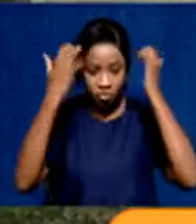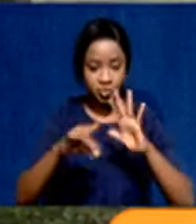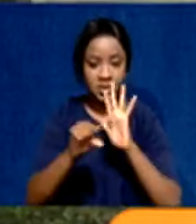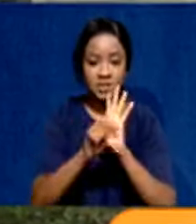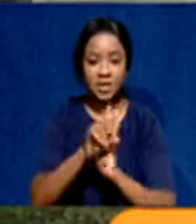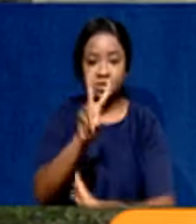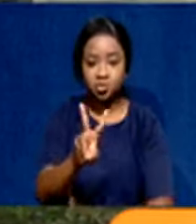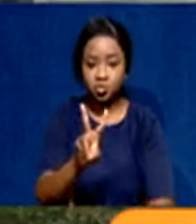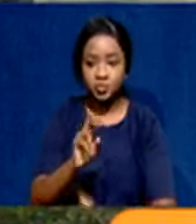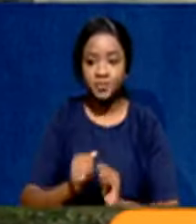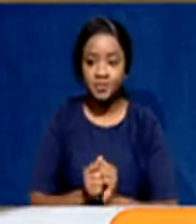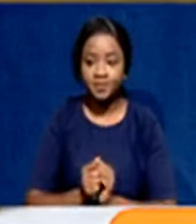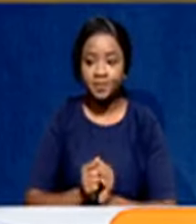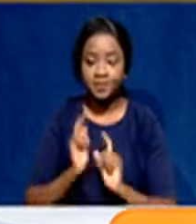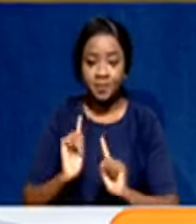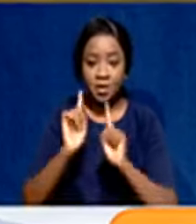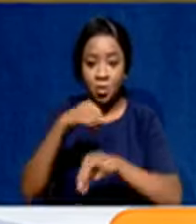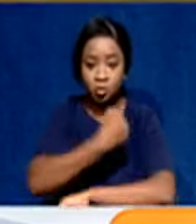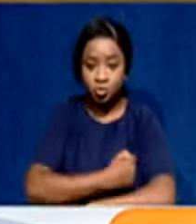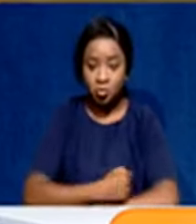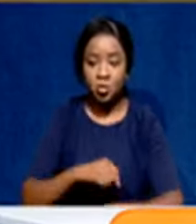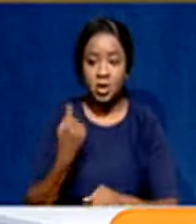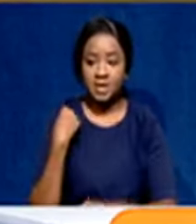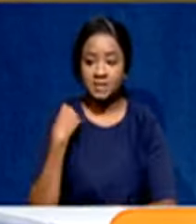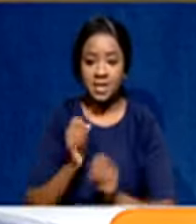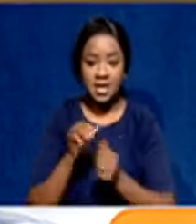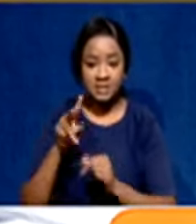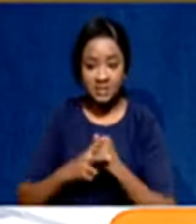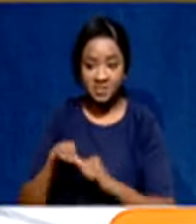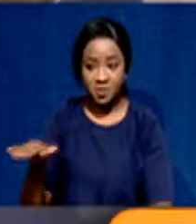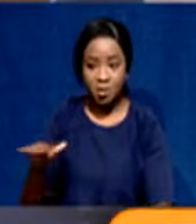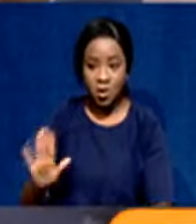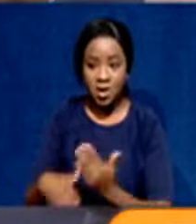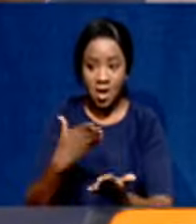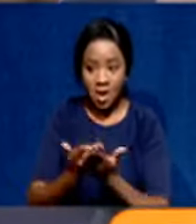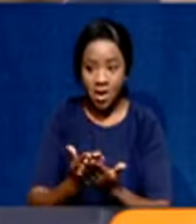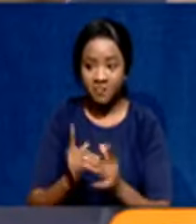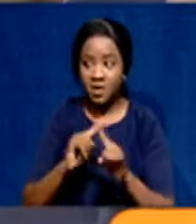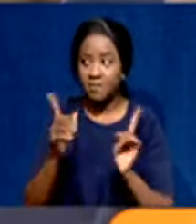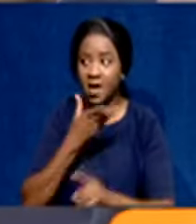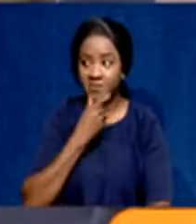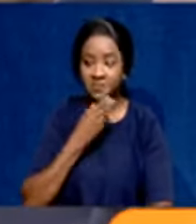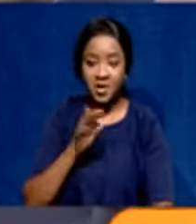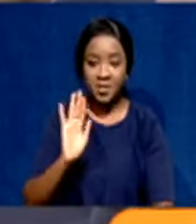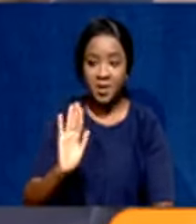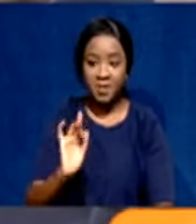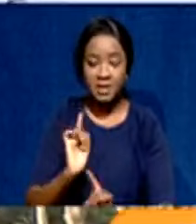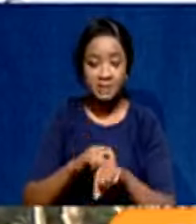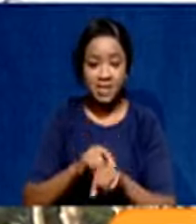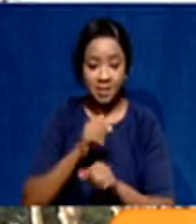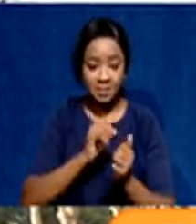ya pili alif shi jana mendo waa asubuhi ila alenda